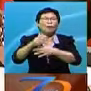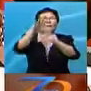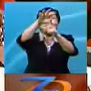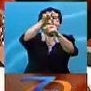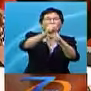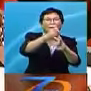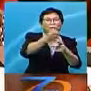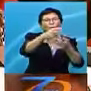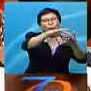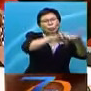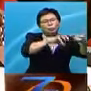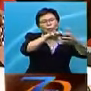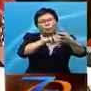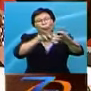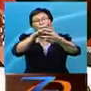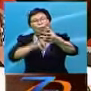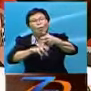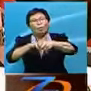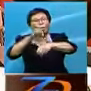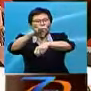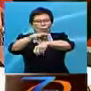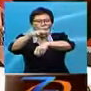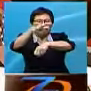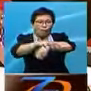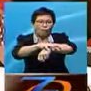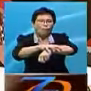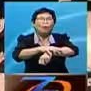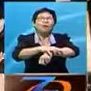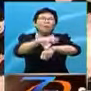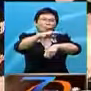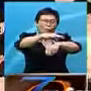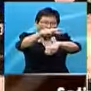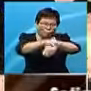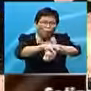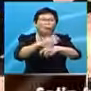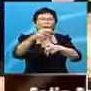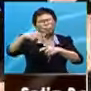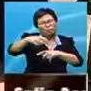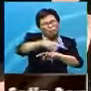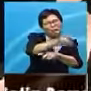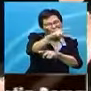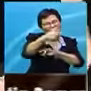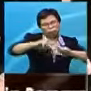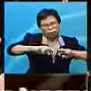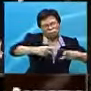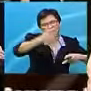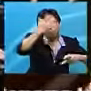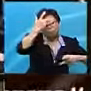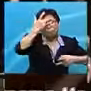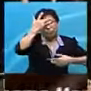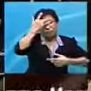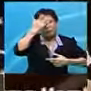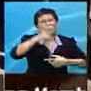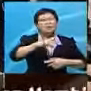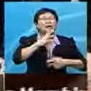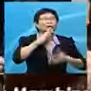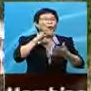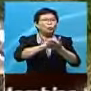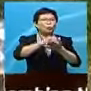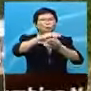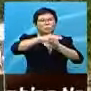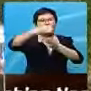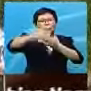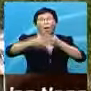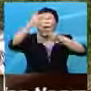ataupun membinasakan serangga-serangga yang boleh membawa penyakit. Tan Sri Noh menyatakannya selepas mengadakan lawatan